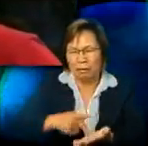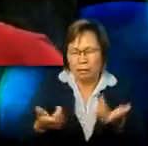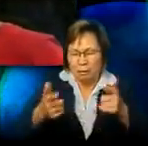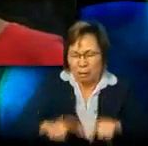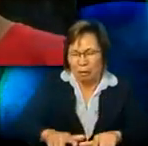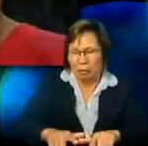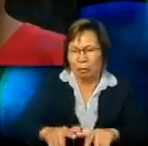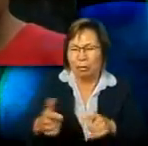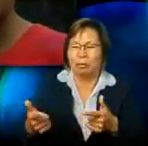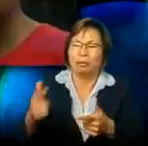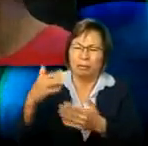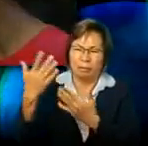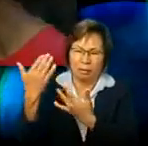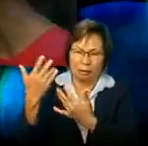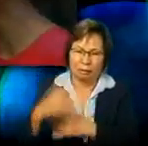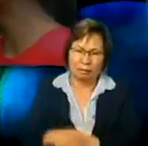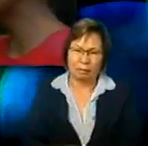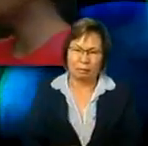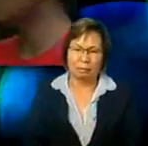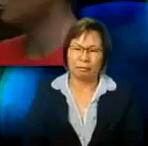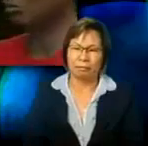yang tak elok berlaku nanti.